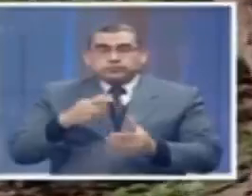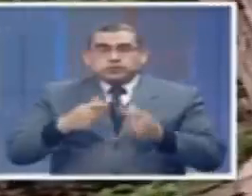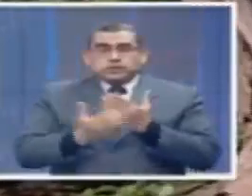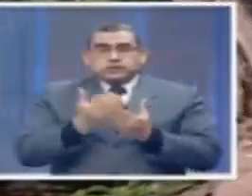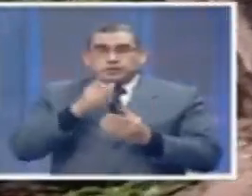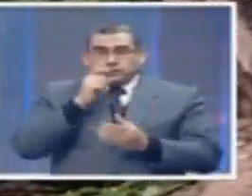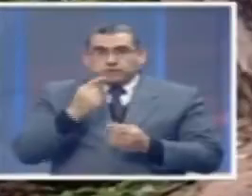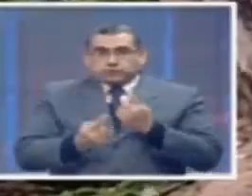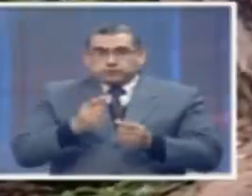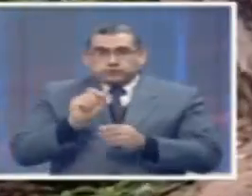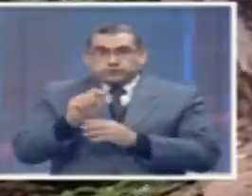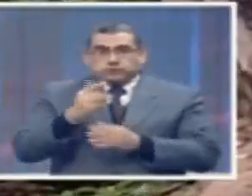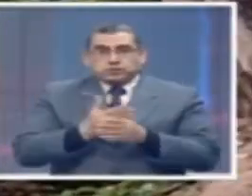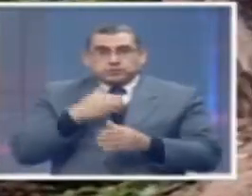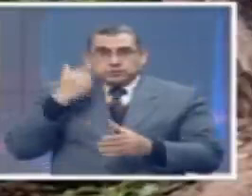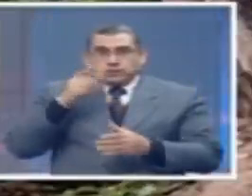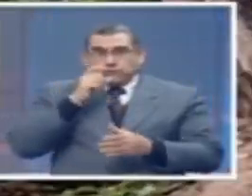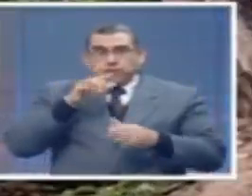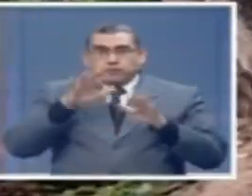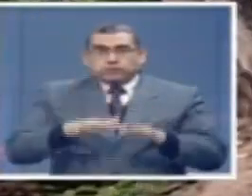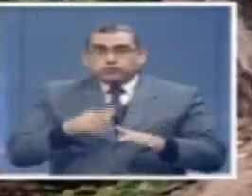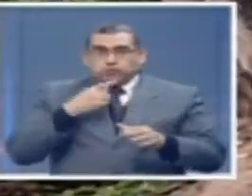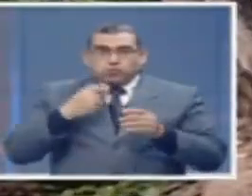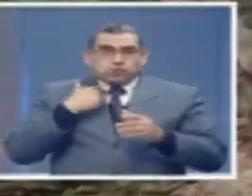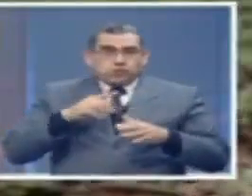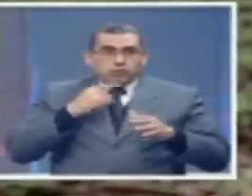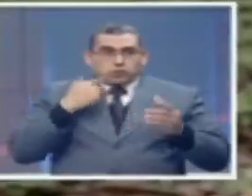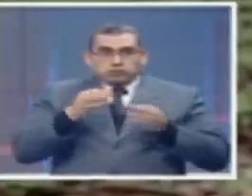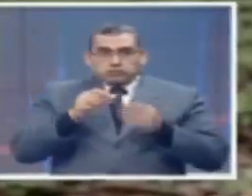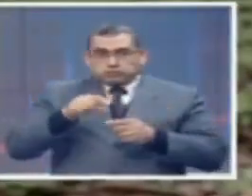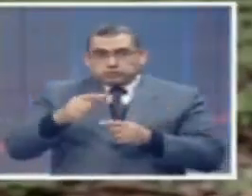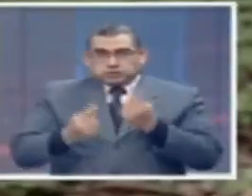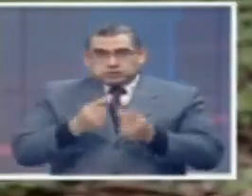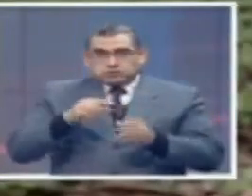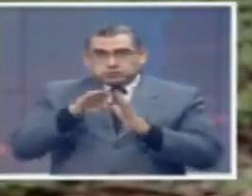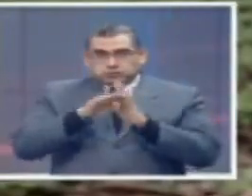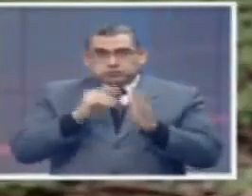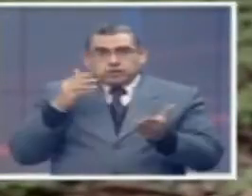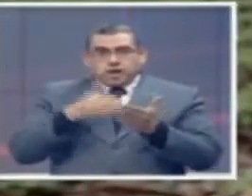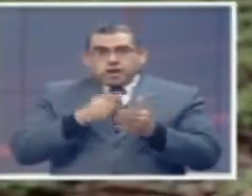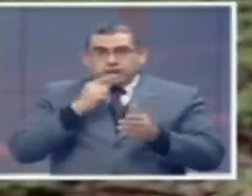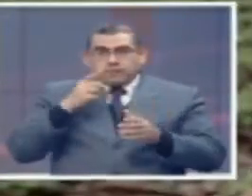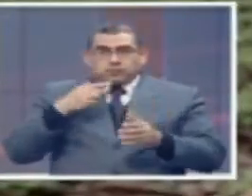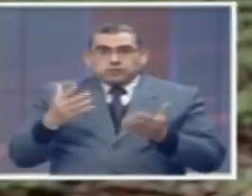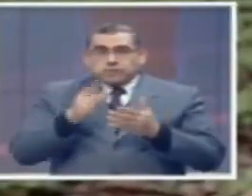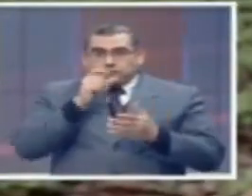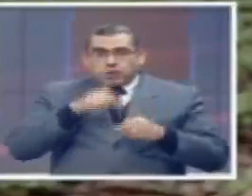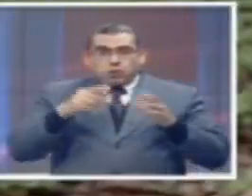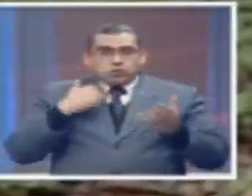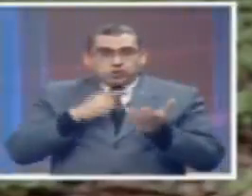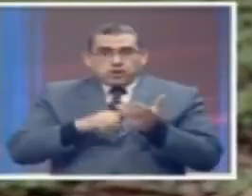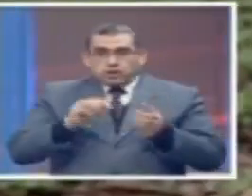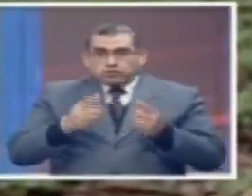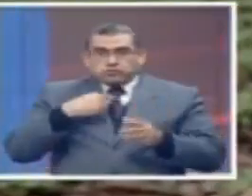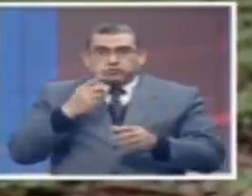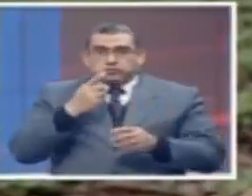للري يساهم في تقليل نسبة المياه المستخدمة في الزراعة، الأمر الذي يترتب عليه خفض نسبة المحروقات والحفاظ على